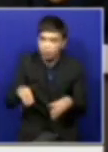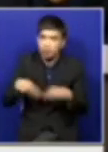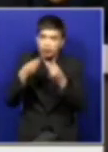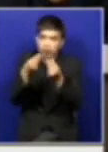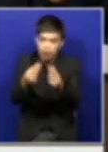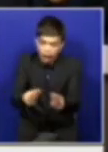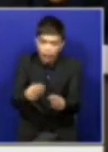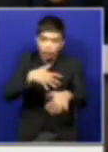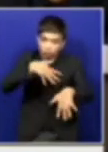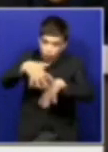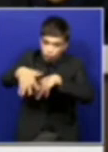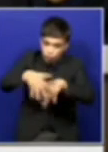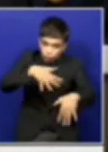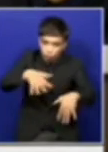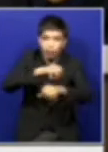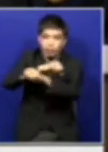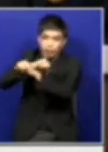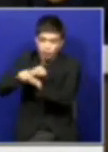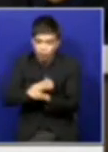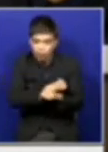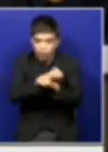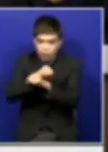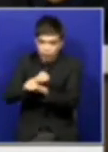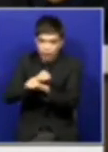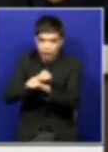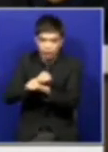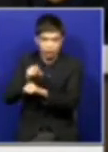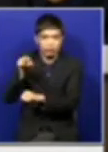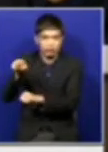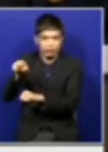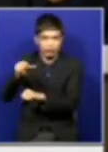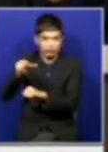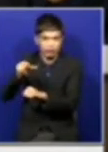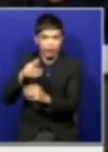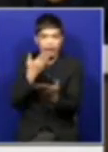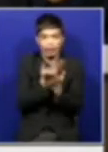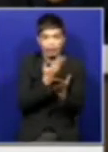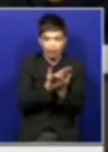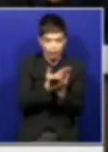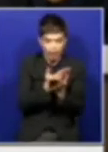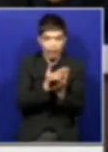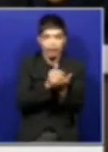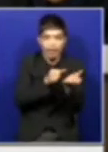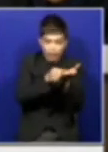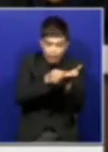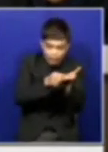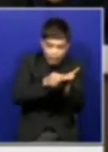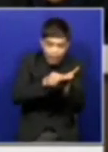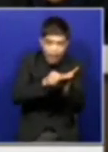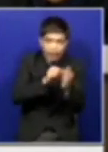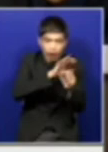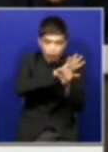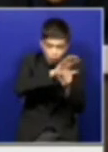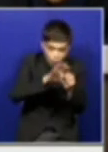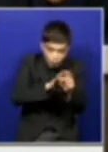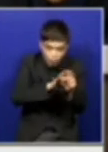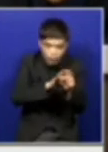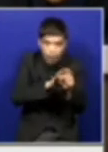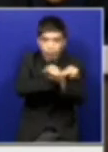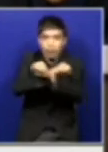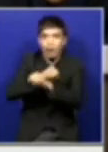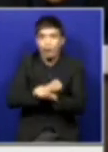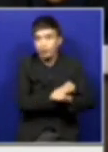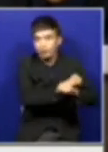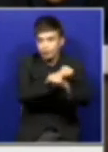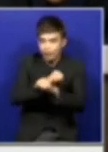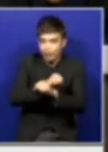องประชาชนเพราะฉะนั้นเงินเยียวยาแก้ไขปัญหาระบาดโควิดเนี่ยนอกจากจะไปดูแลบุคลาก